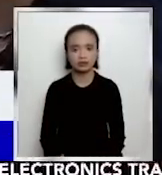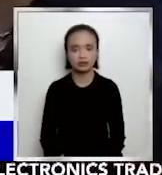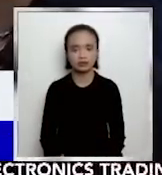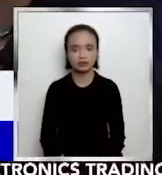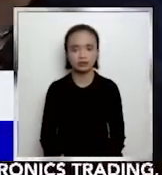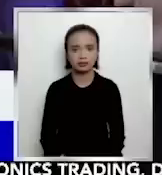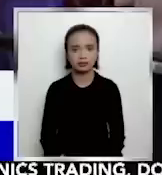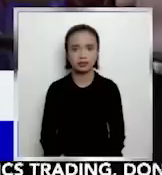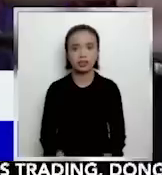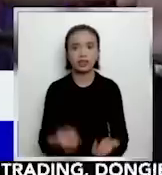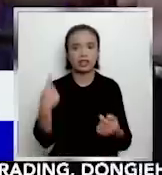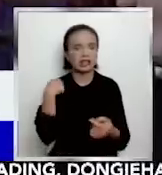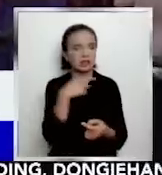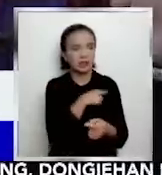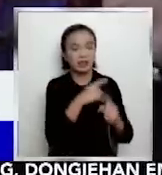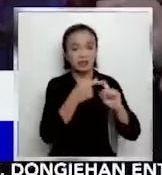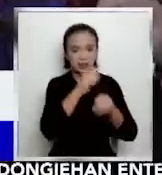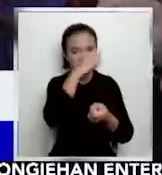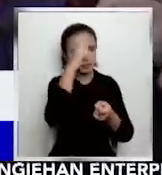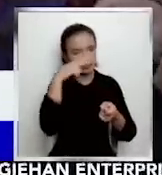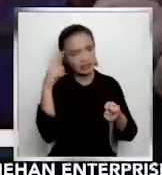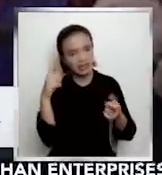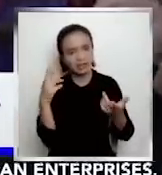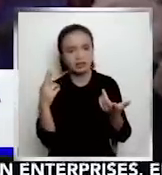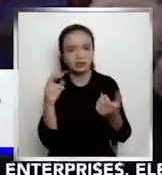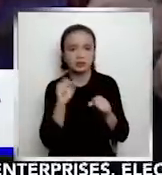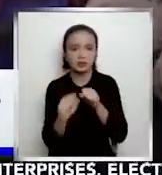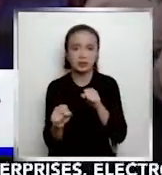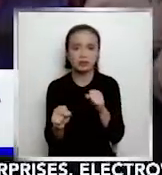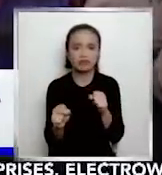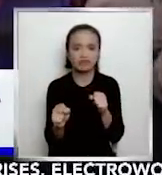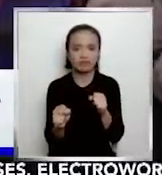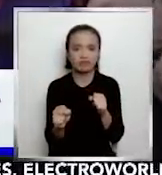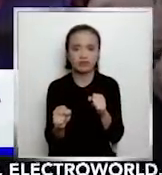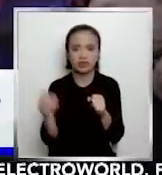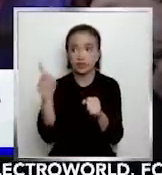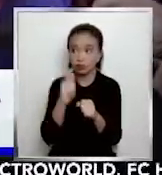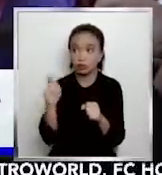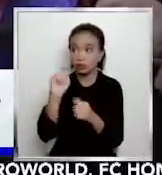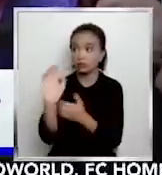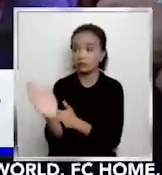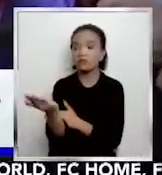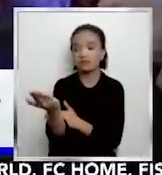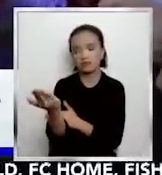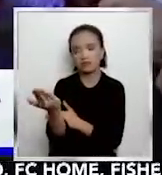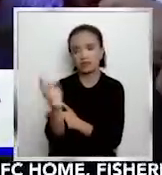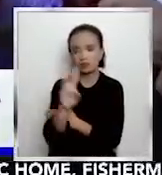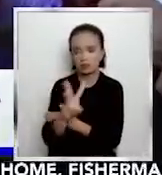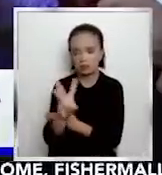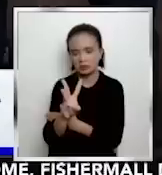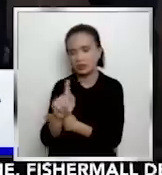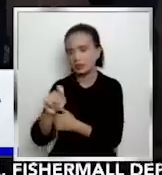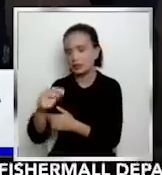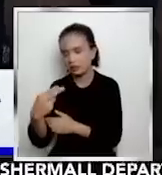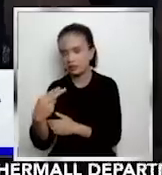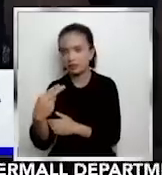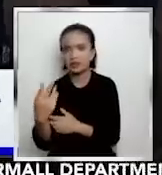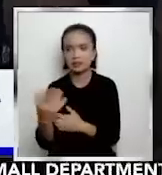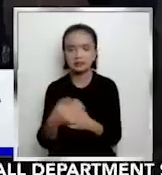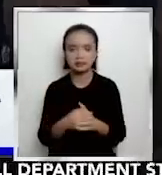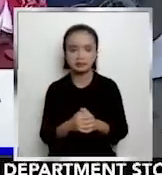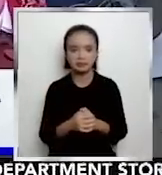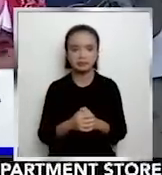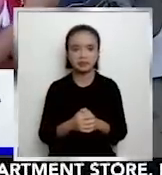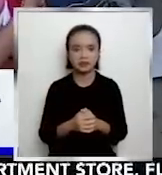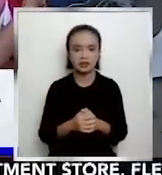na po kami umuwi. Ilang araw na kayo natutulong dito? Martes na madaling araw, Miyerkules, Huwebes, 3 days. Halos walang